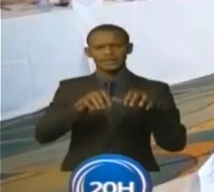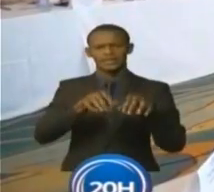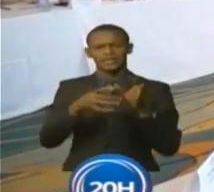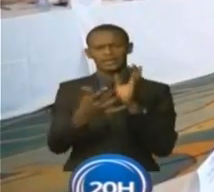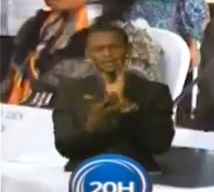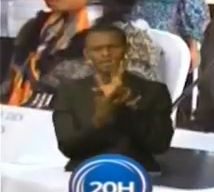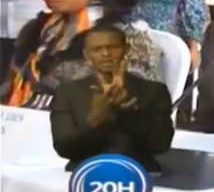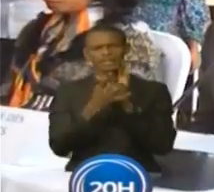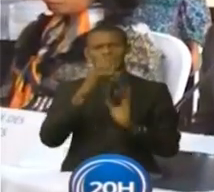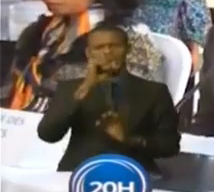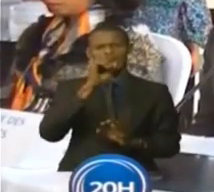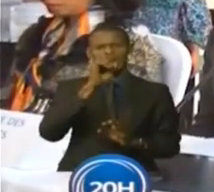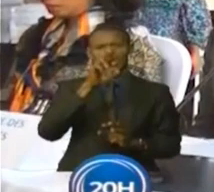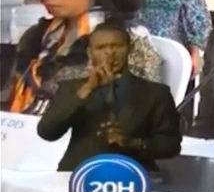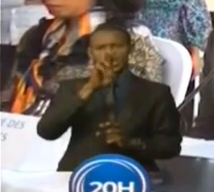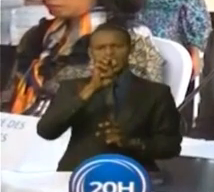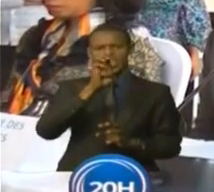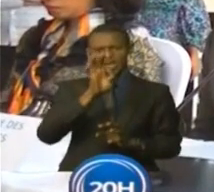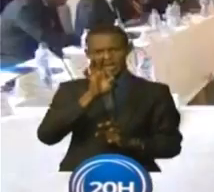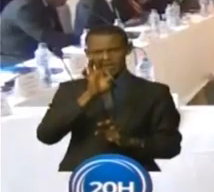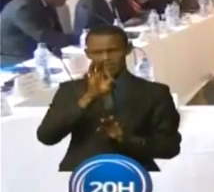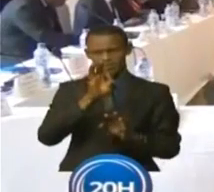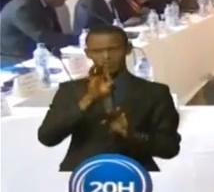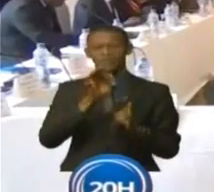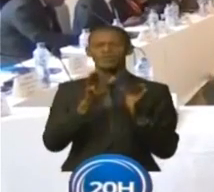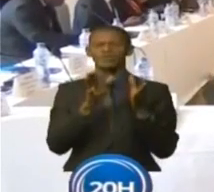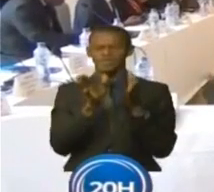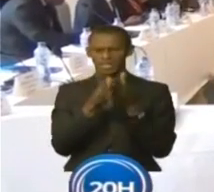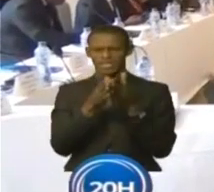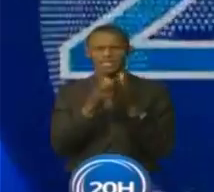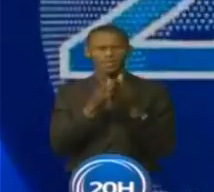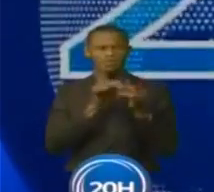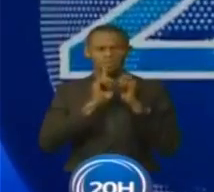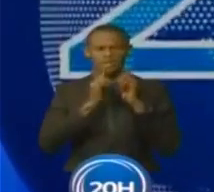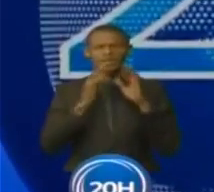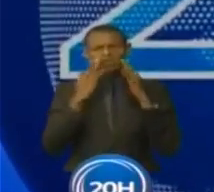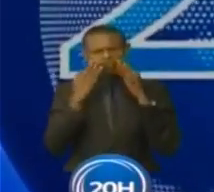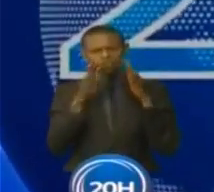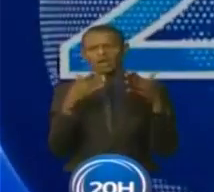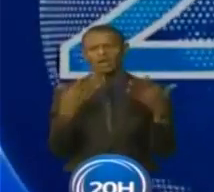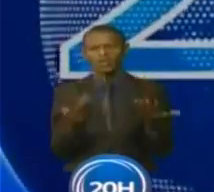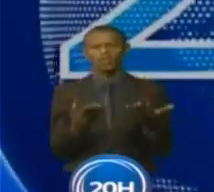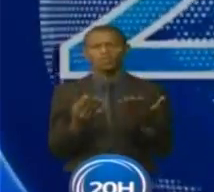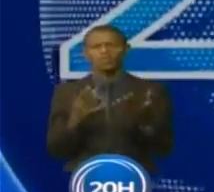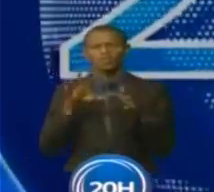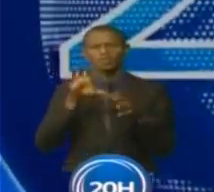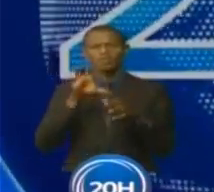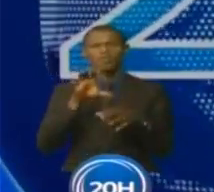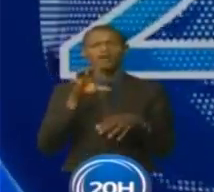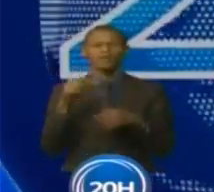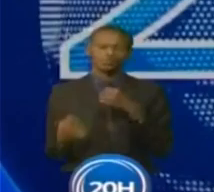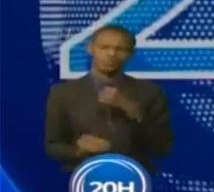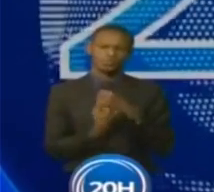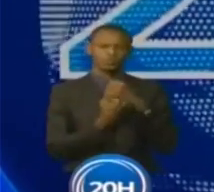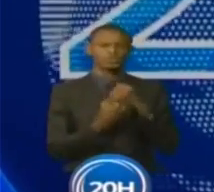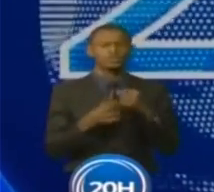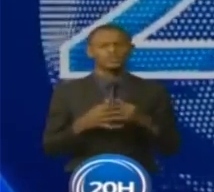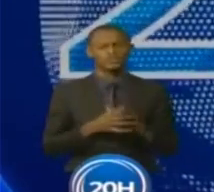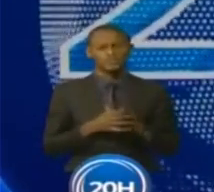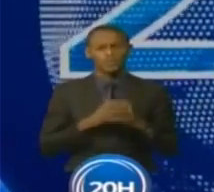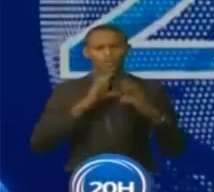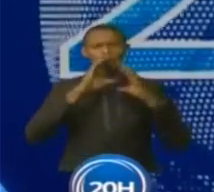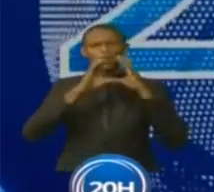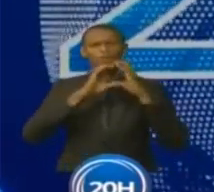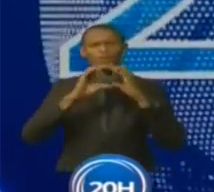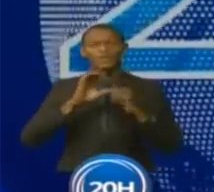de l'appui financier du projet encore de la Banque mondiale. Et puis ce communiqué, la Banque centrale du Congo rappelle au